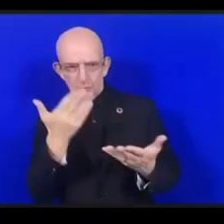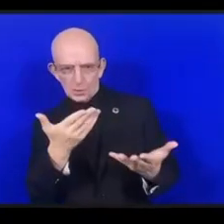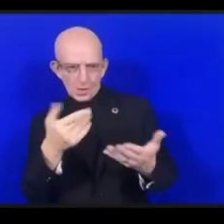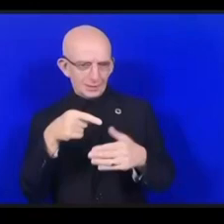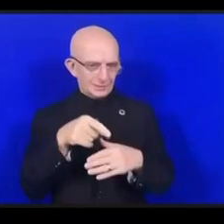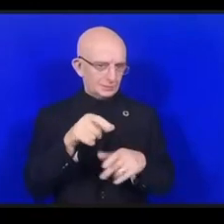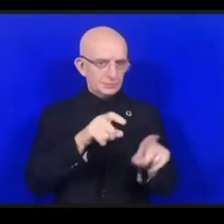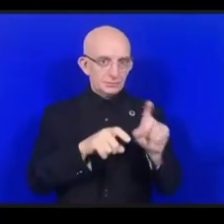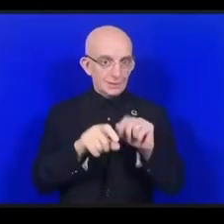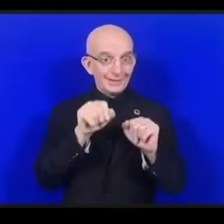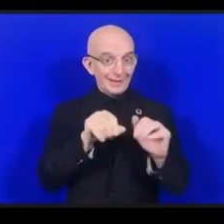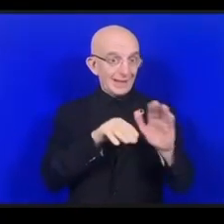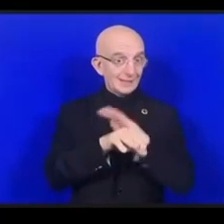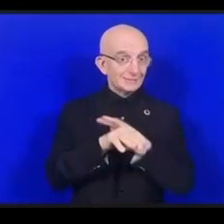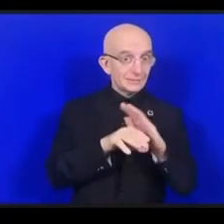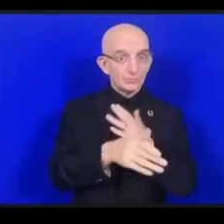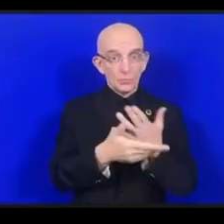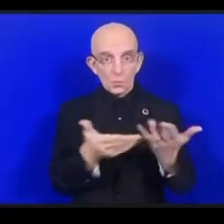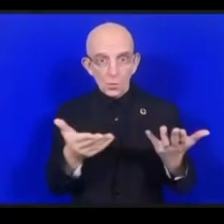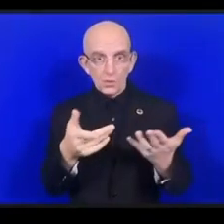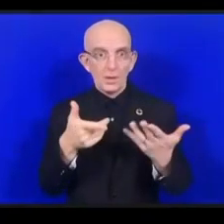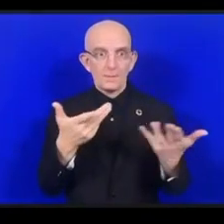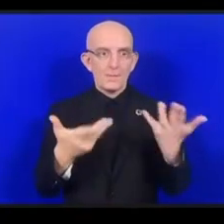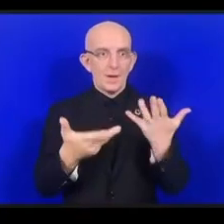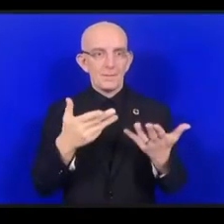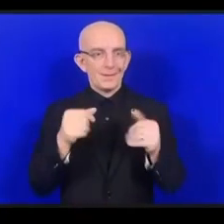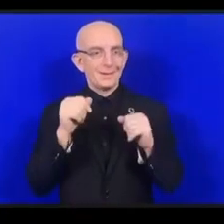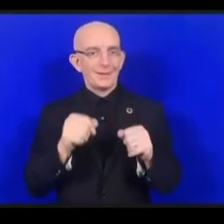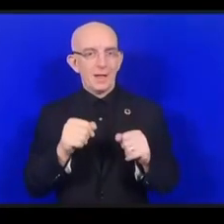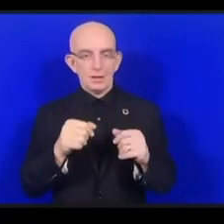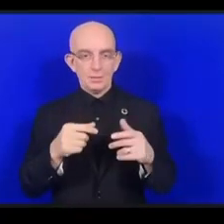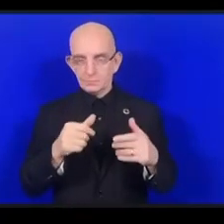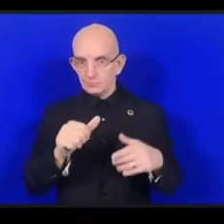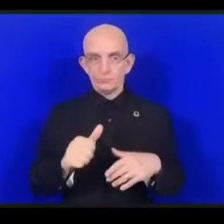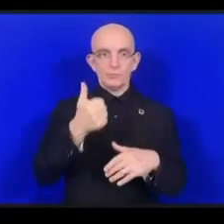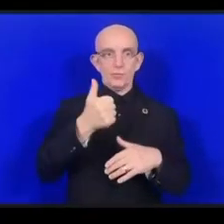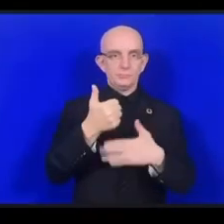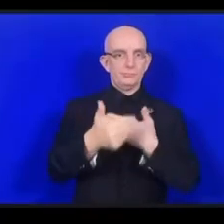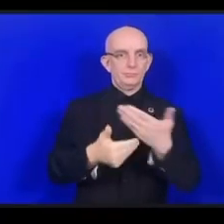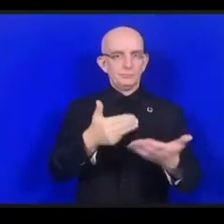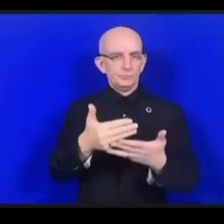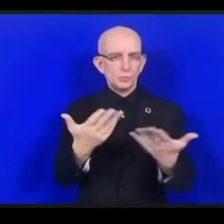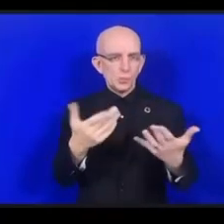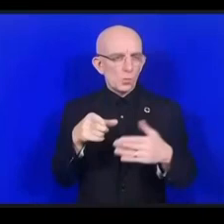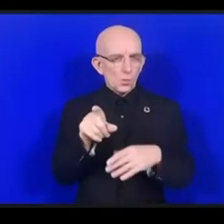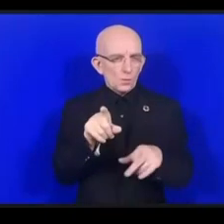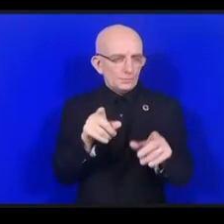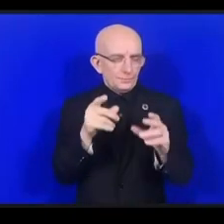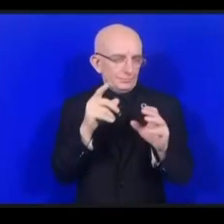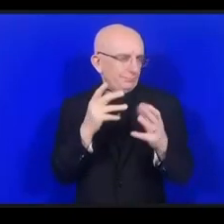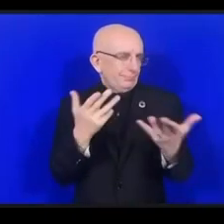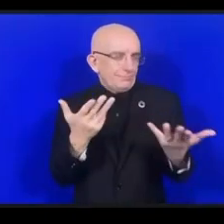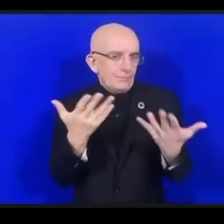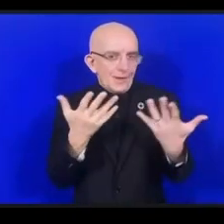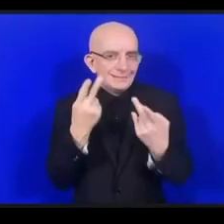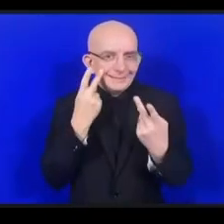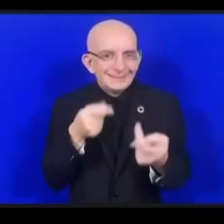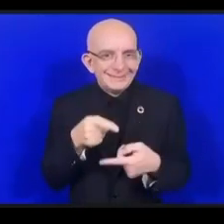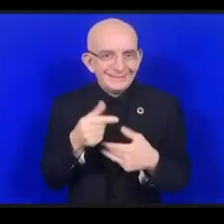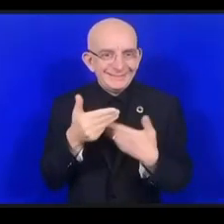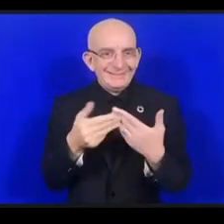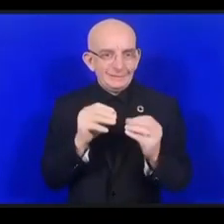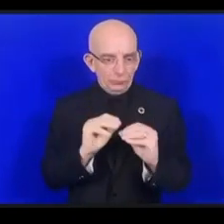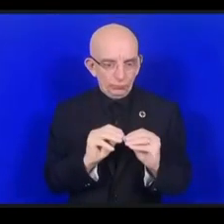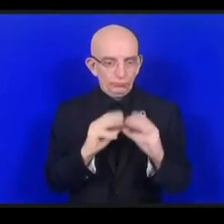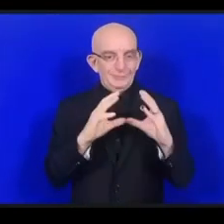的，不是从他创作的角度和资源的角度，而是可及性的角